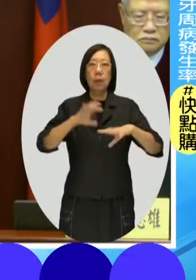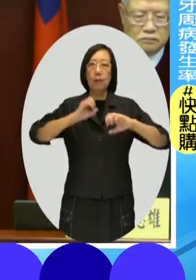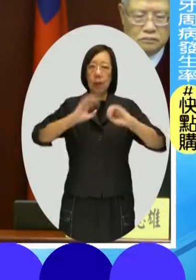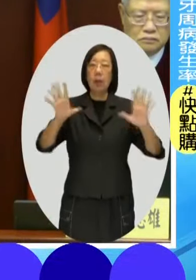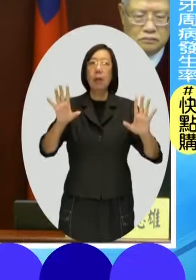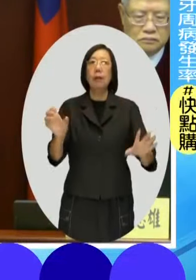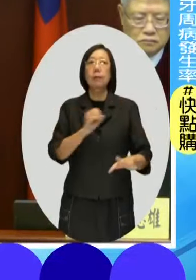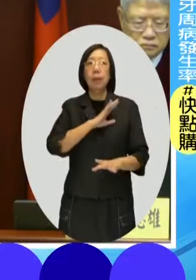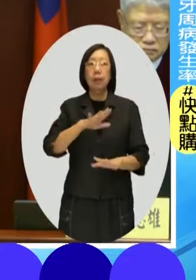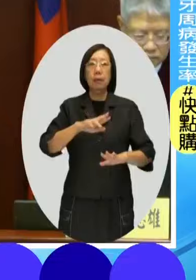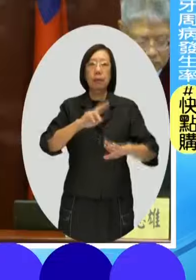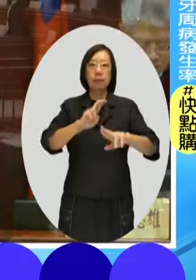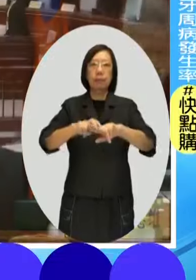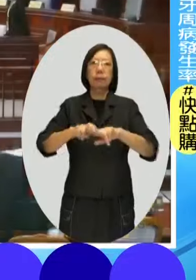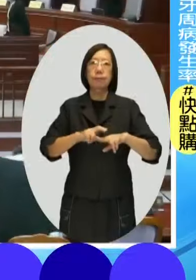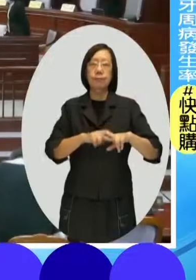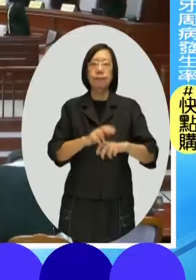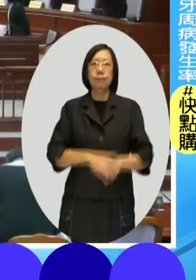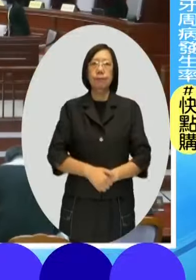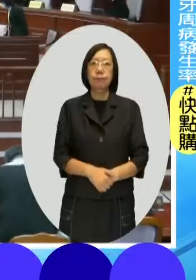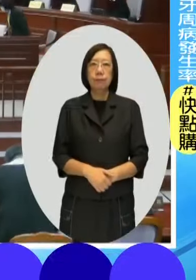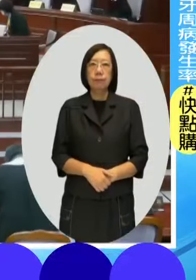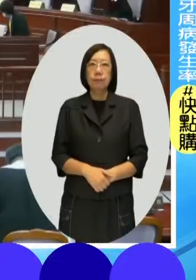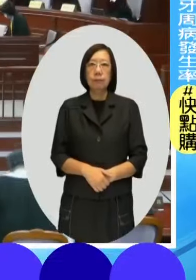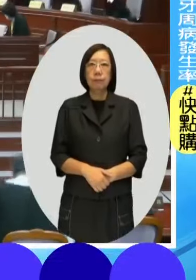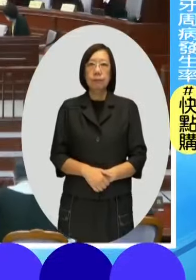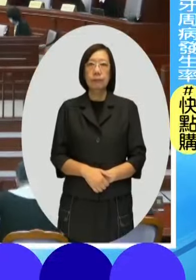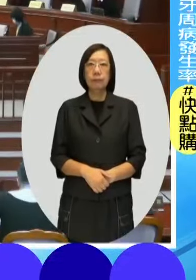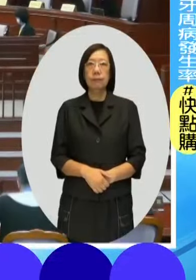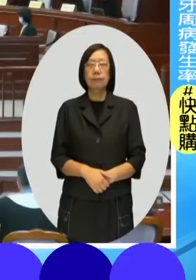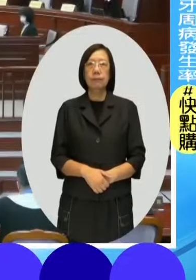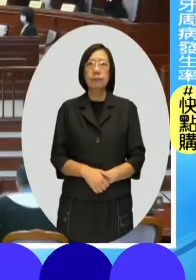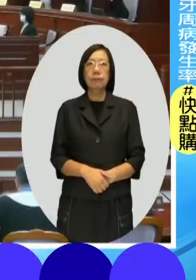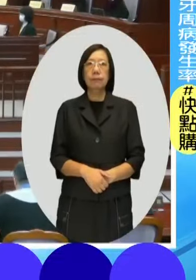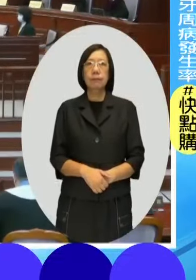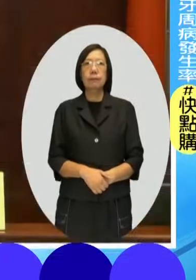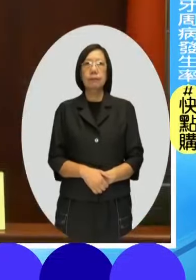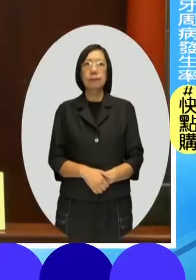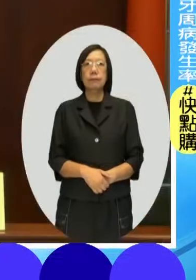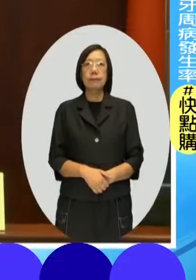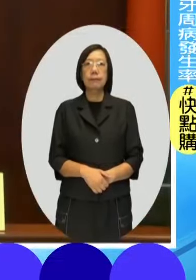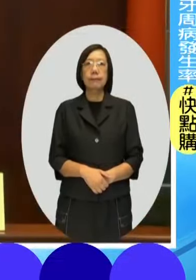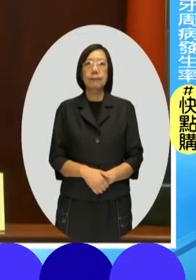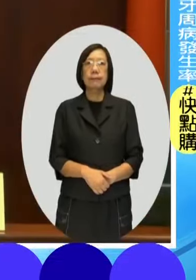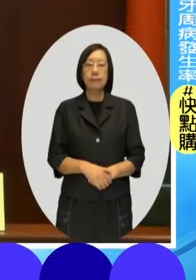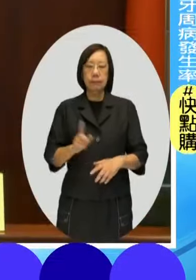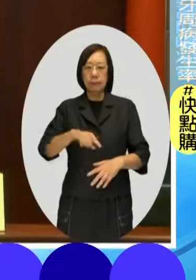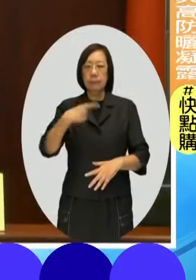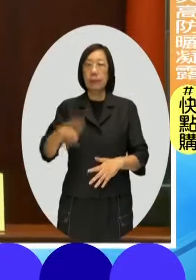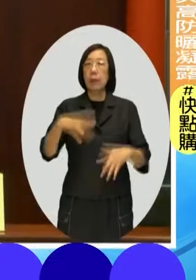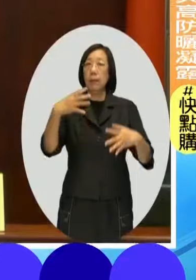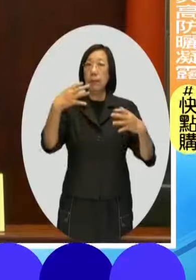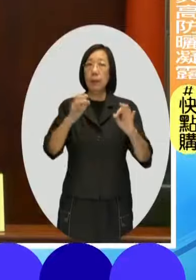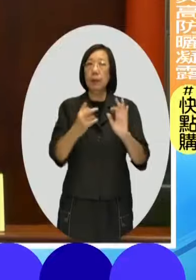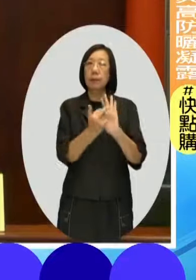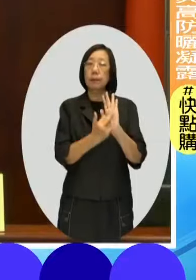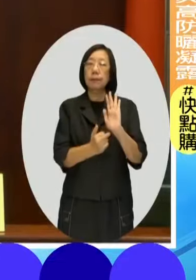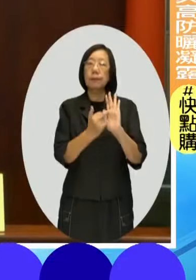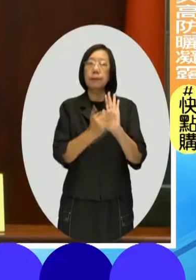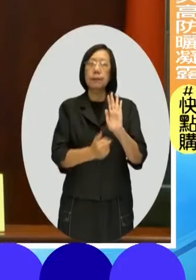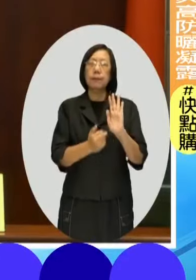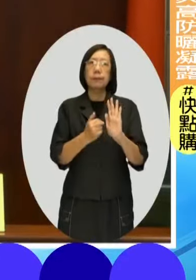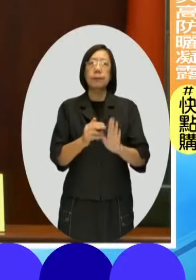然后再开车撞死他，这基本上呢这叫做酒驾致死，在台湾刑法只规定判3年到10年，然后过往所